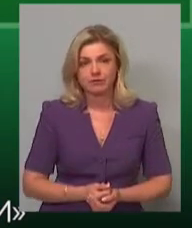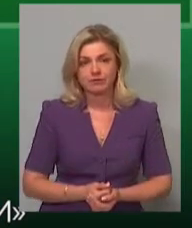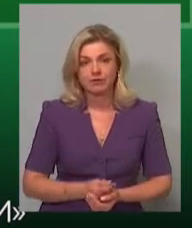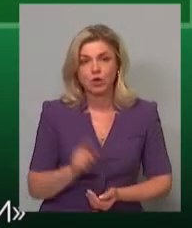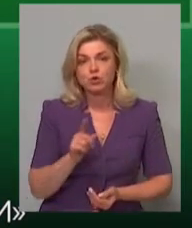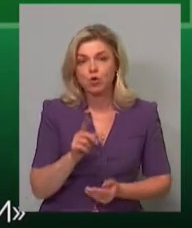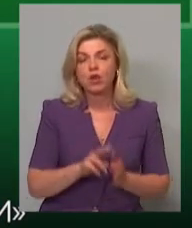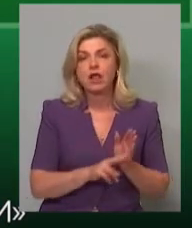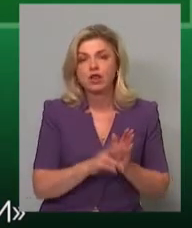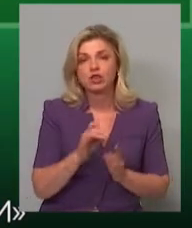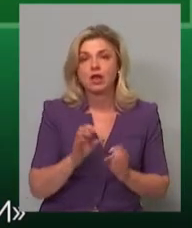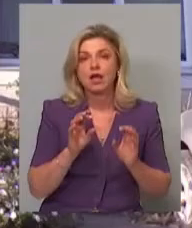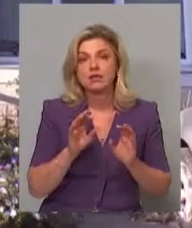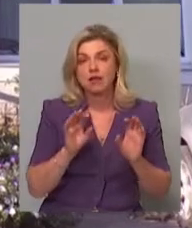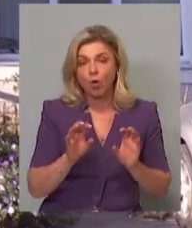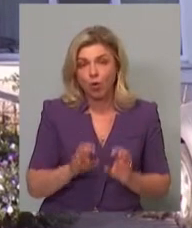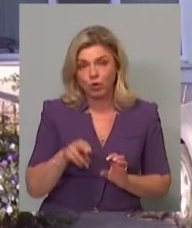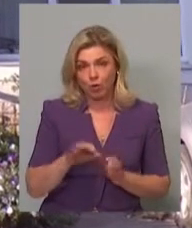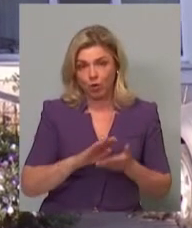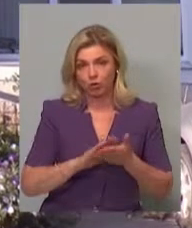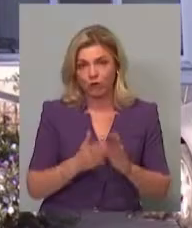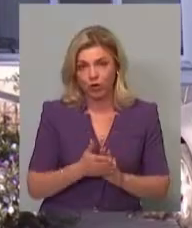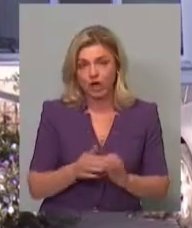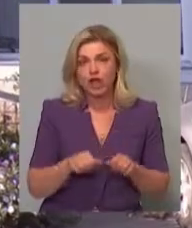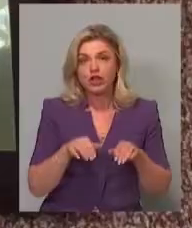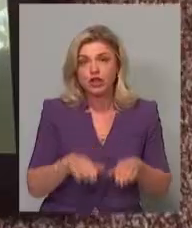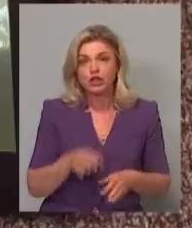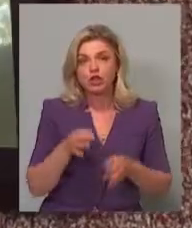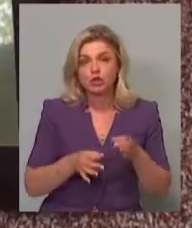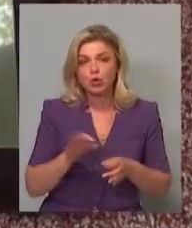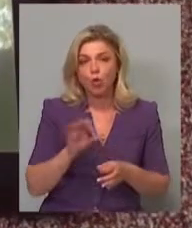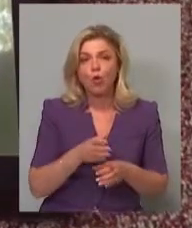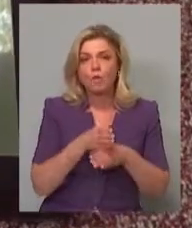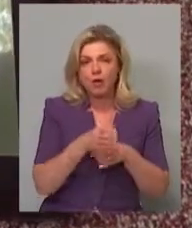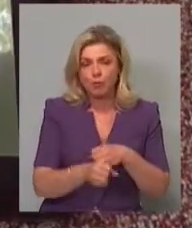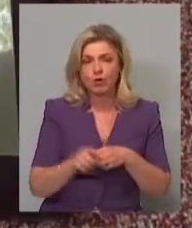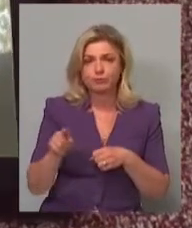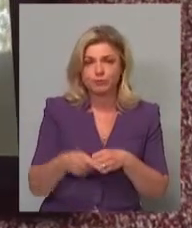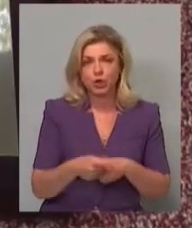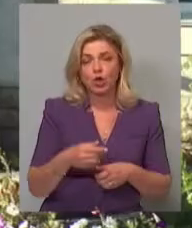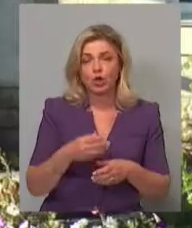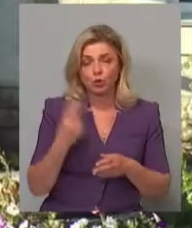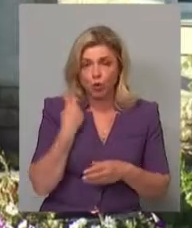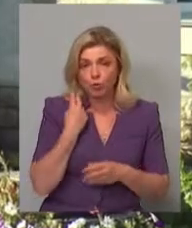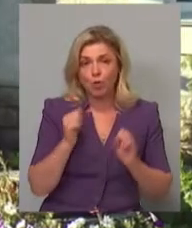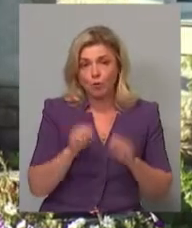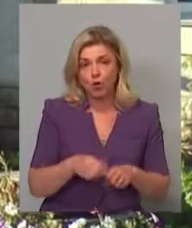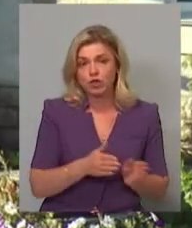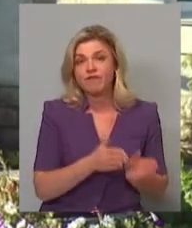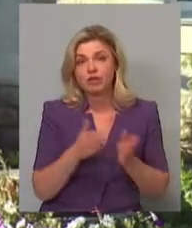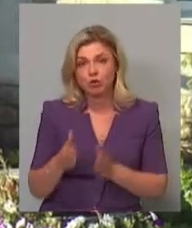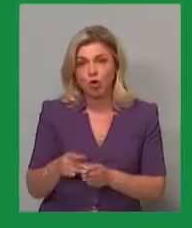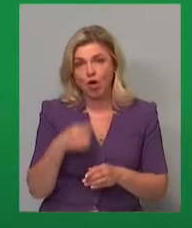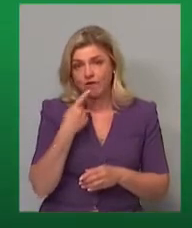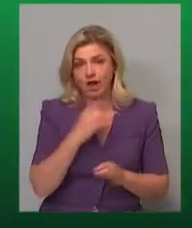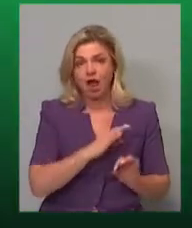належать за законом і за договором. Рішення суду щодо примусового стягнення боргу можна відстрочити, говорить адвокатка Олена